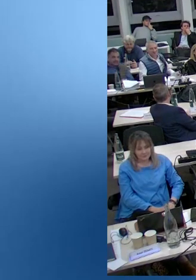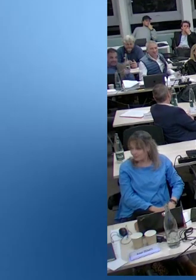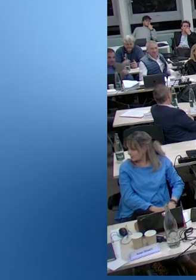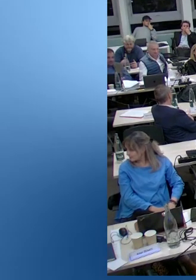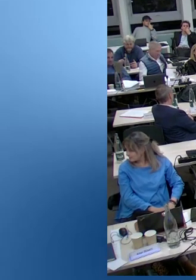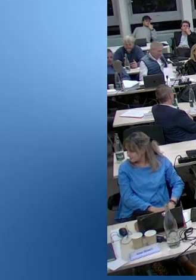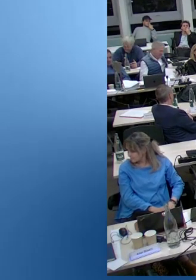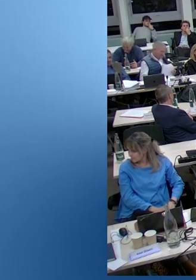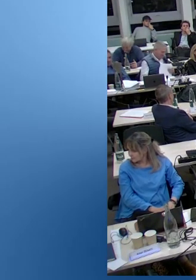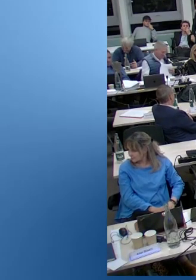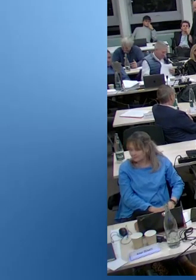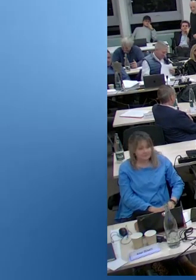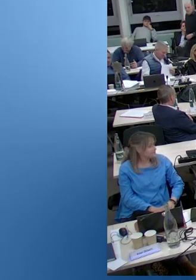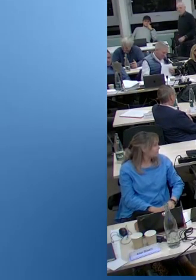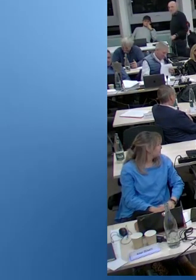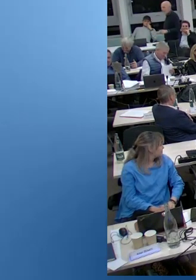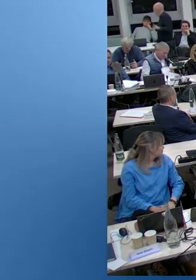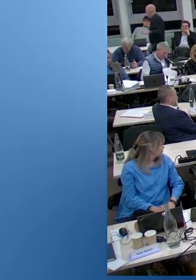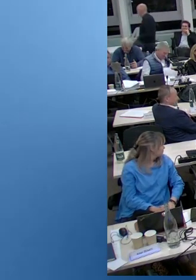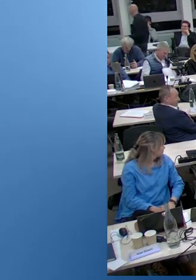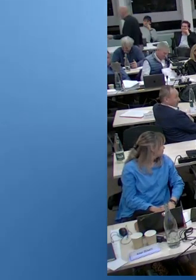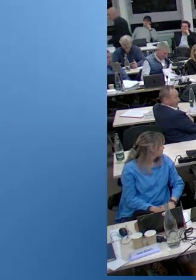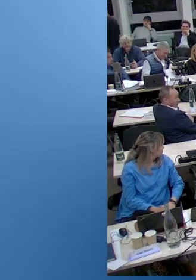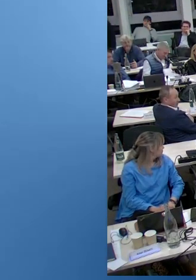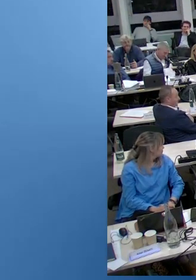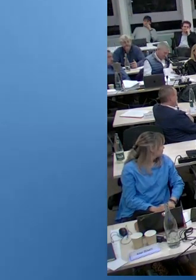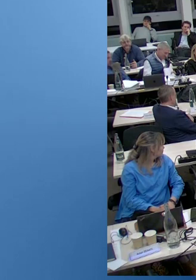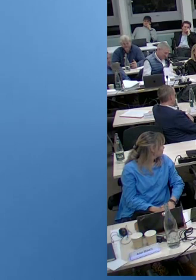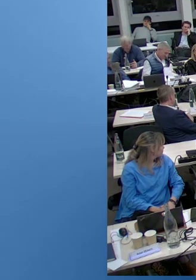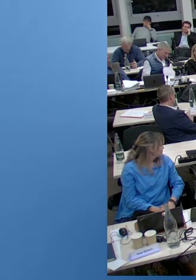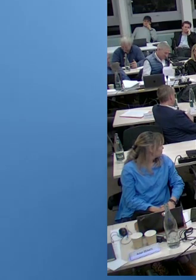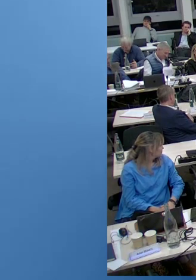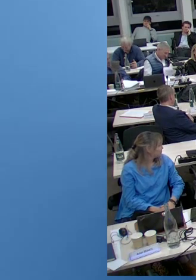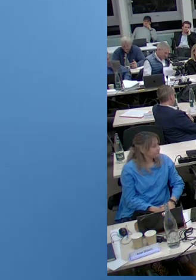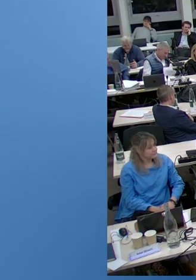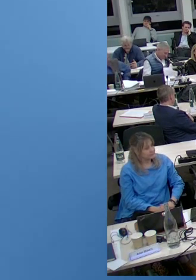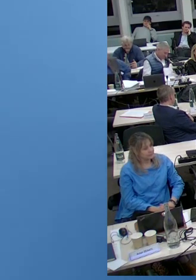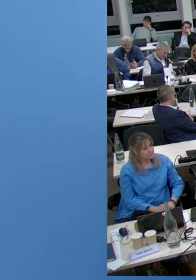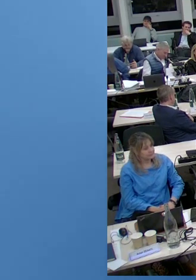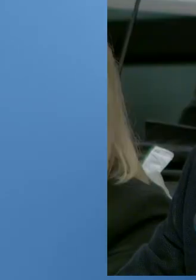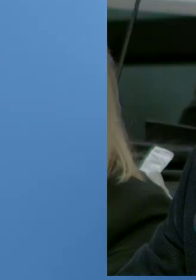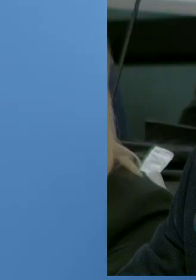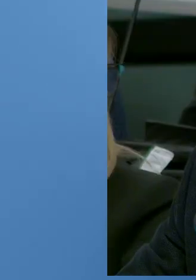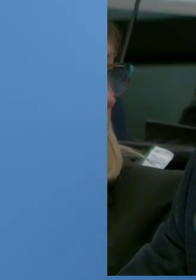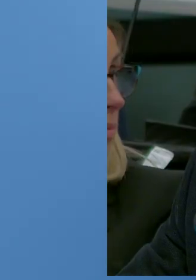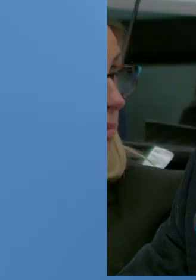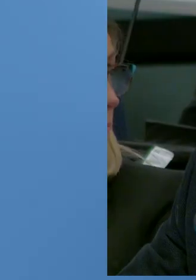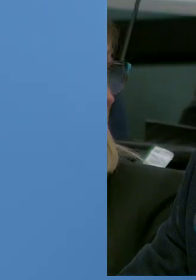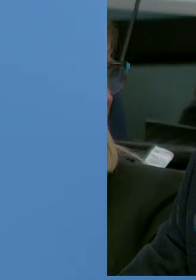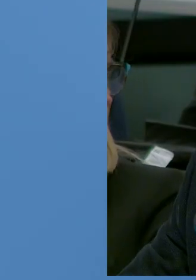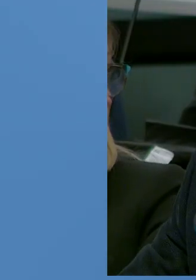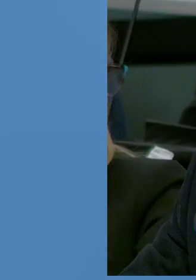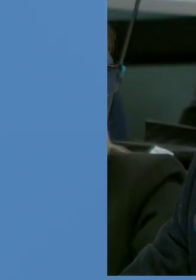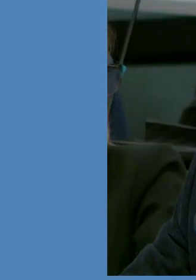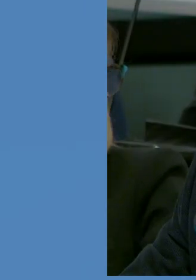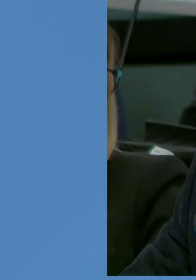Maire merci oui oui monsieur le Maire je je voudrais rejoindre ce qu'a dit ma sal plutôt la gestion du marché de Noël pose énormément de